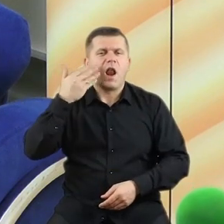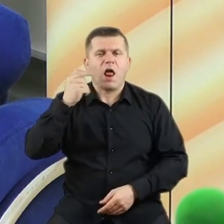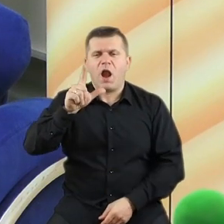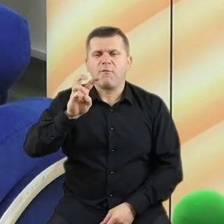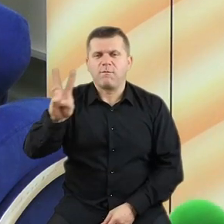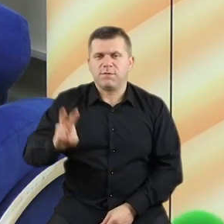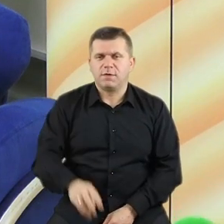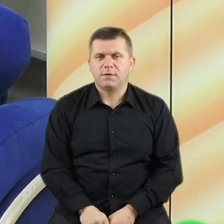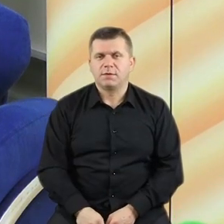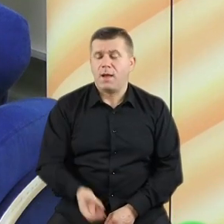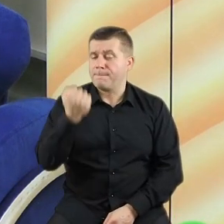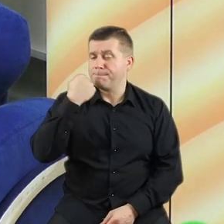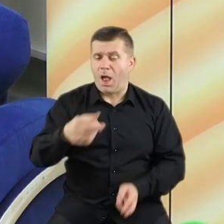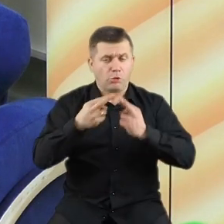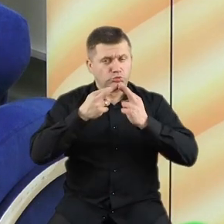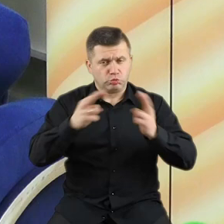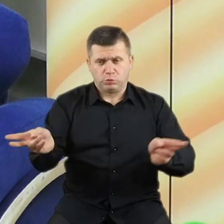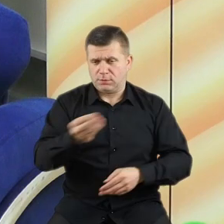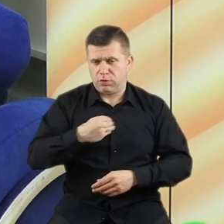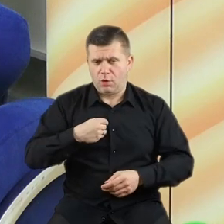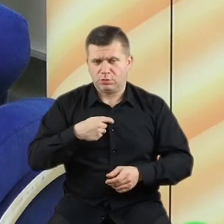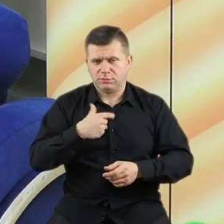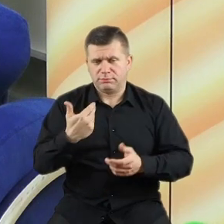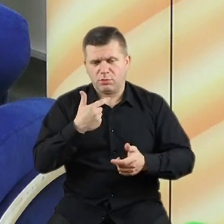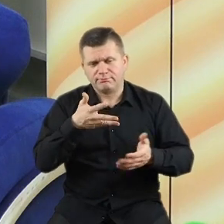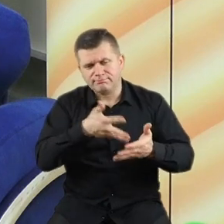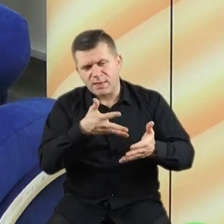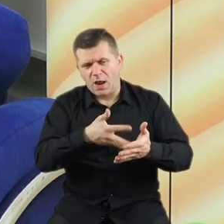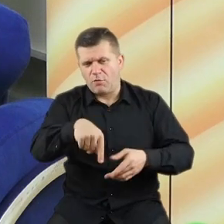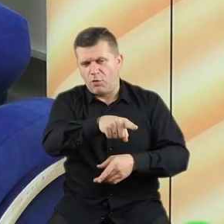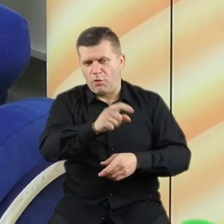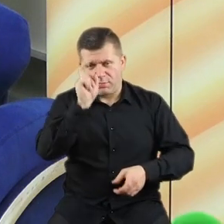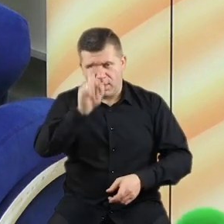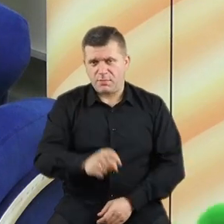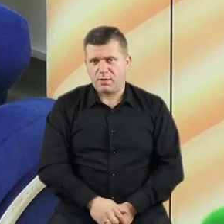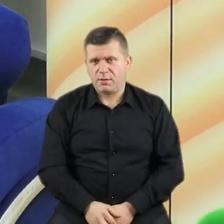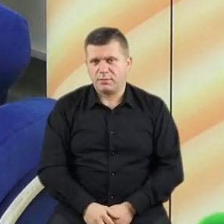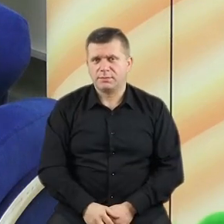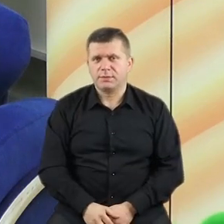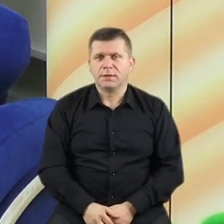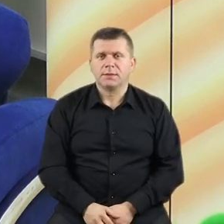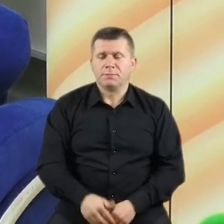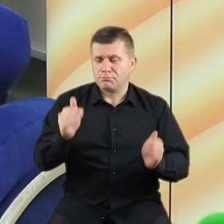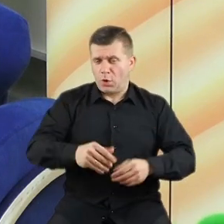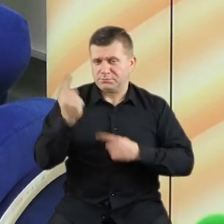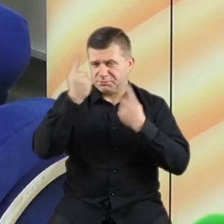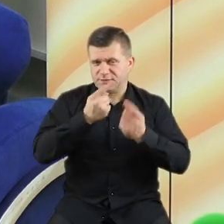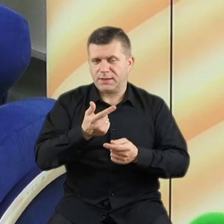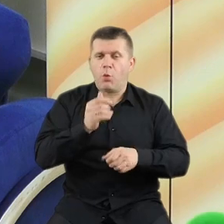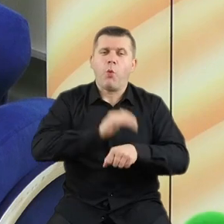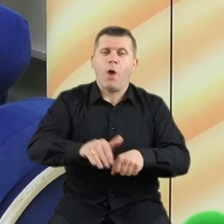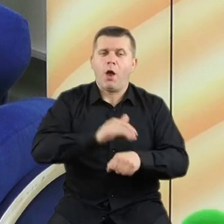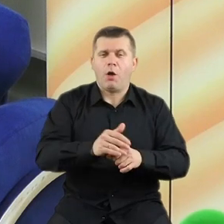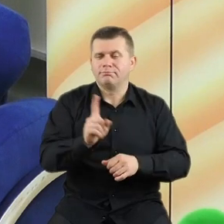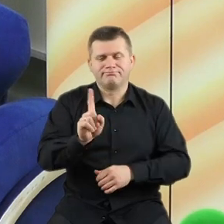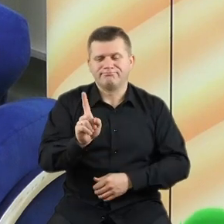oczywiście bardzo różnie Polacy traktowali ją jako Niemkę i domyślamy się, że nie w sposób przychylny. I